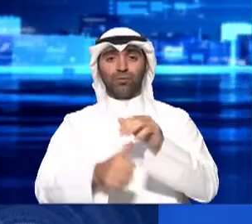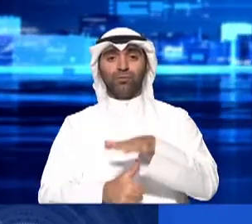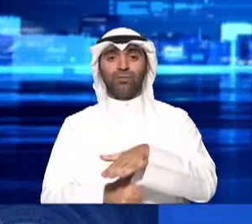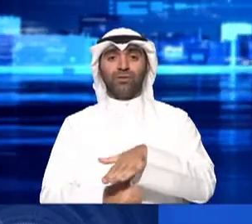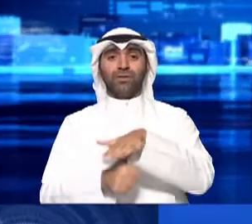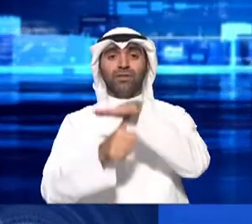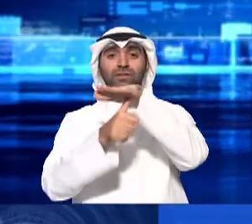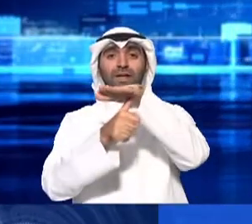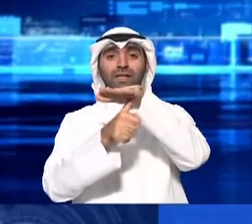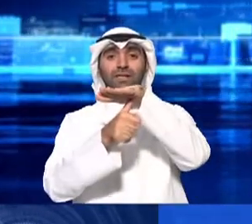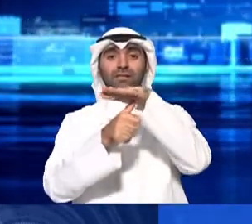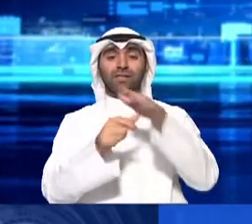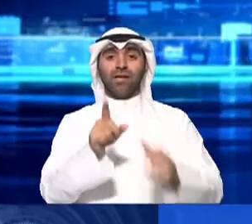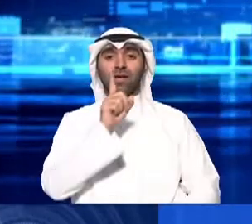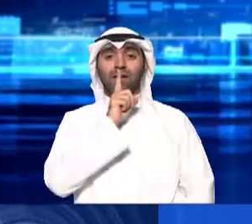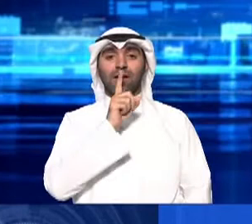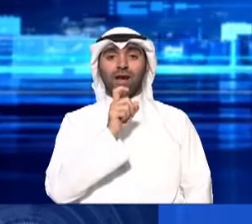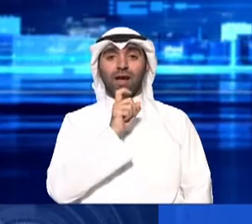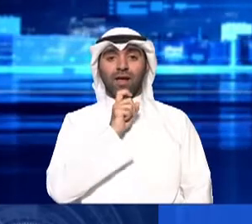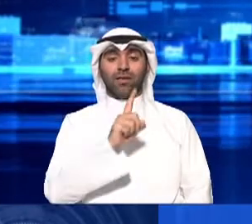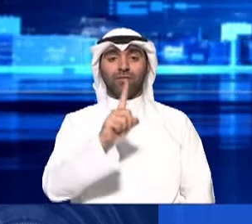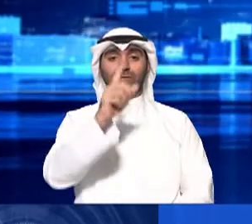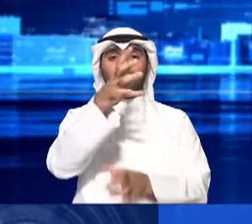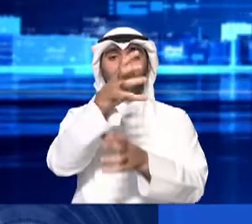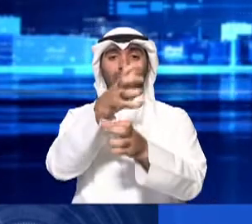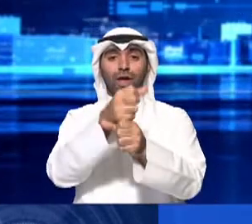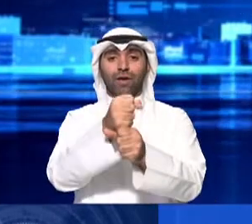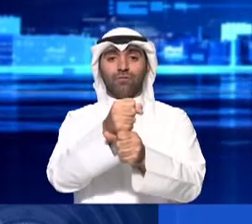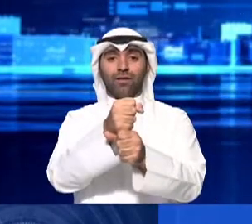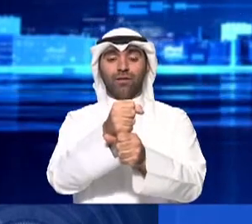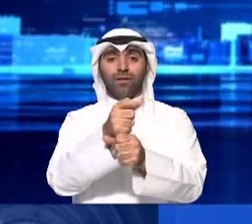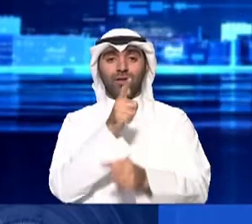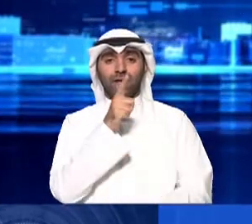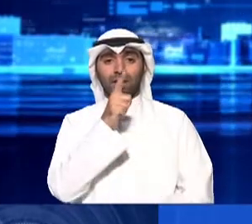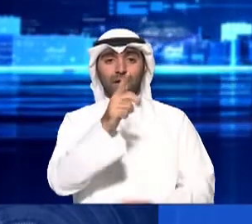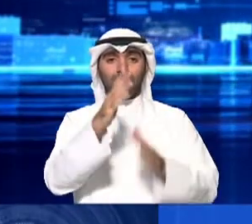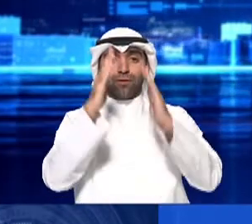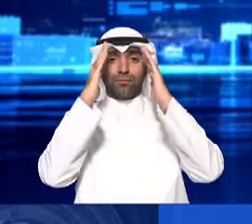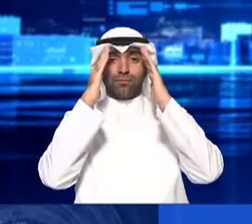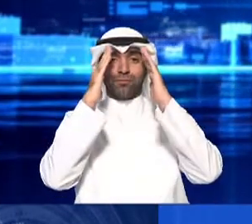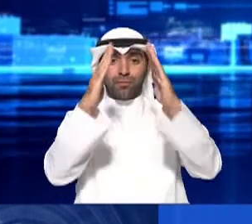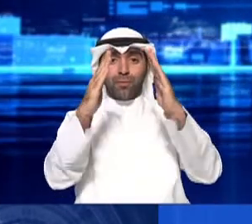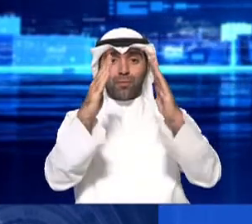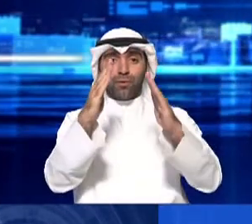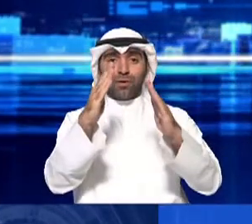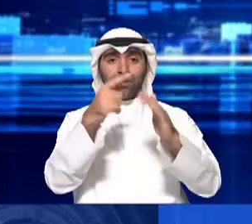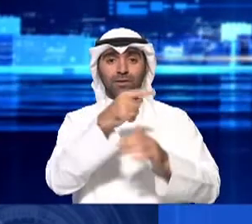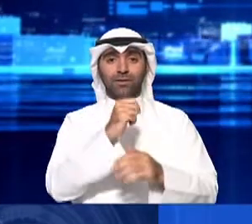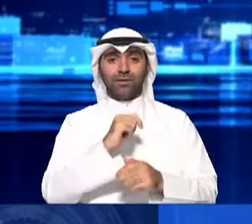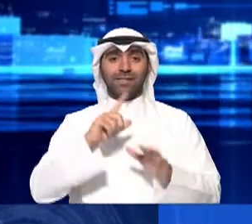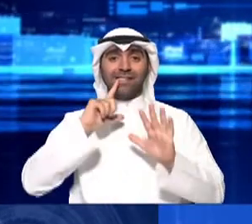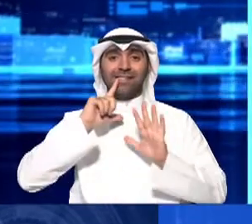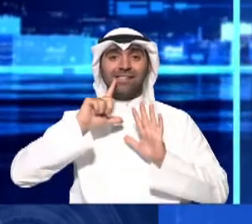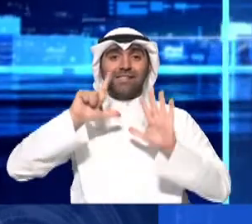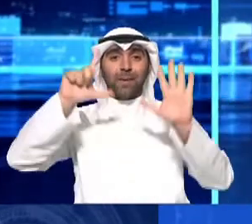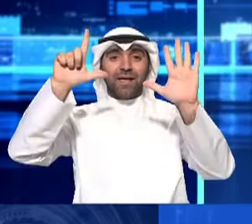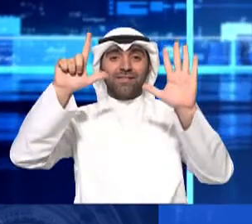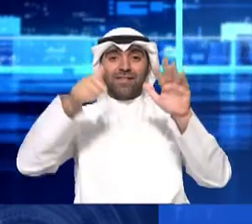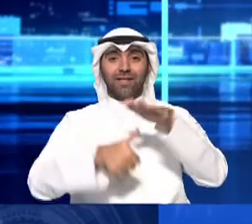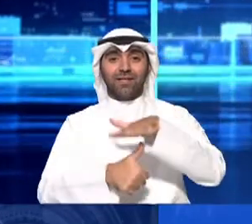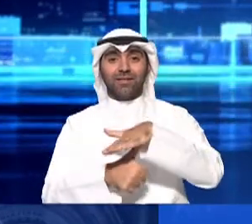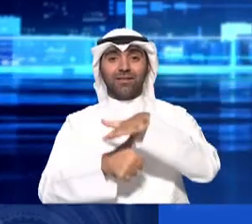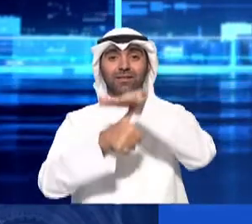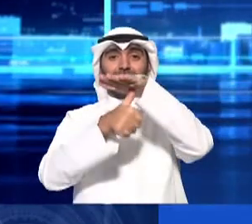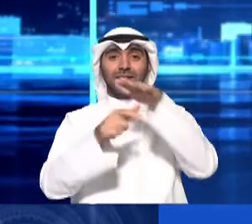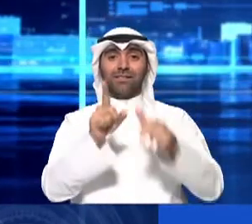السمو الشيخ تميم بن حمد آل ثاني أمير دولة قطر الشقيقة. عبر فيها سموه حفظه الله عن خالص تهنيه